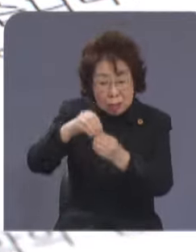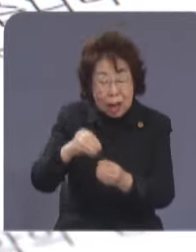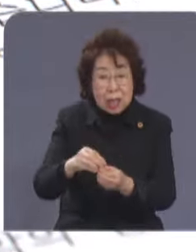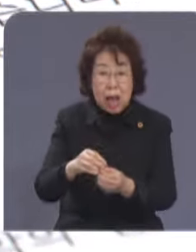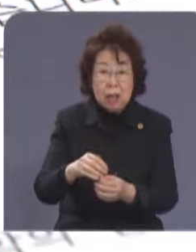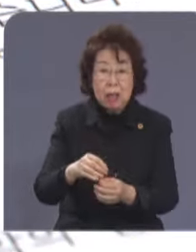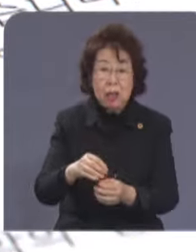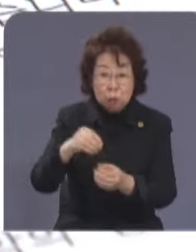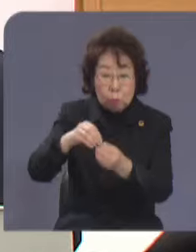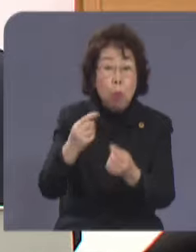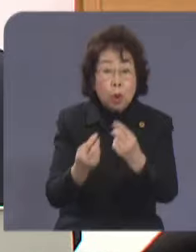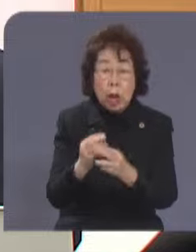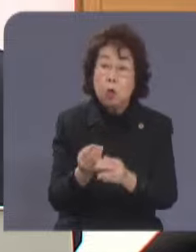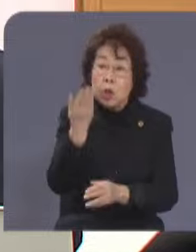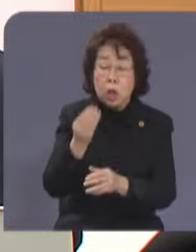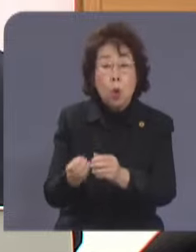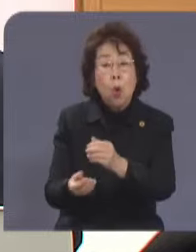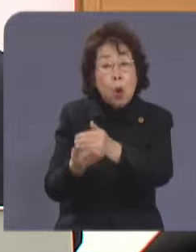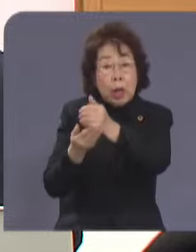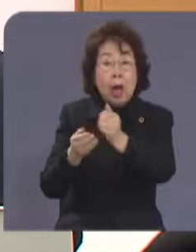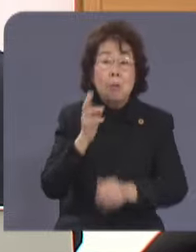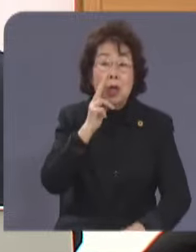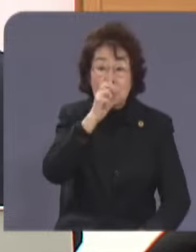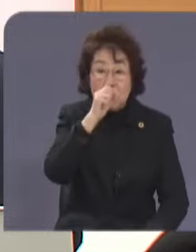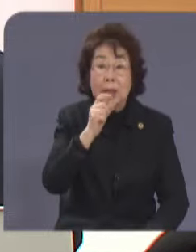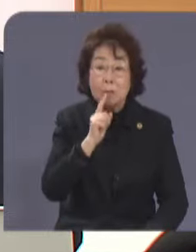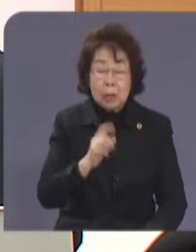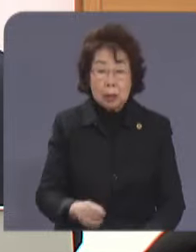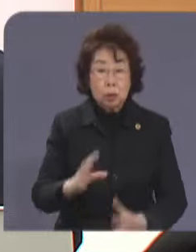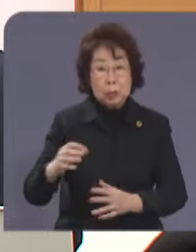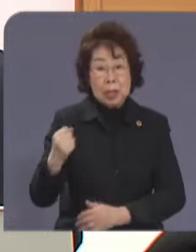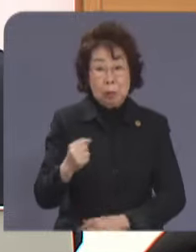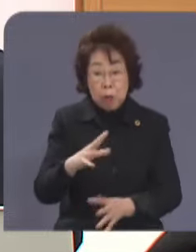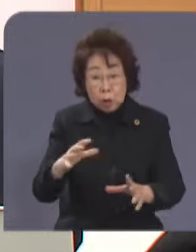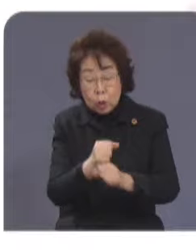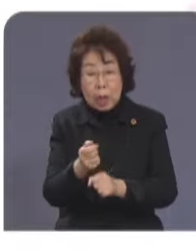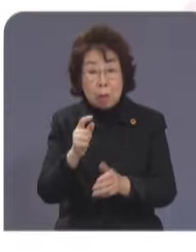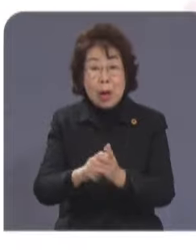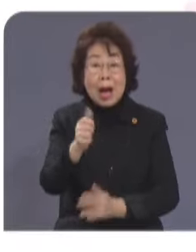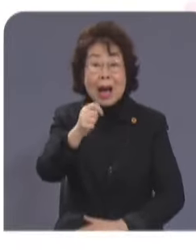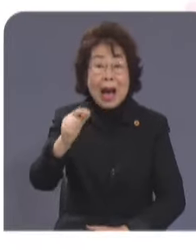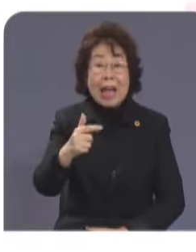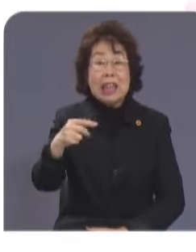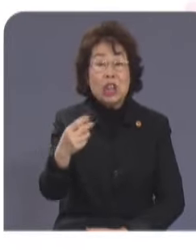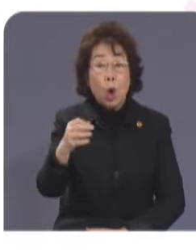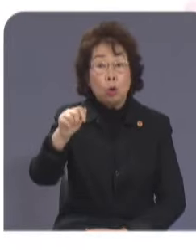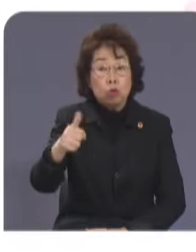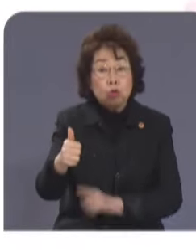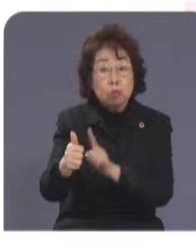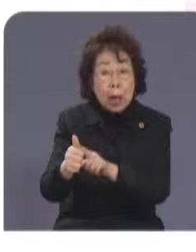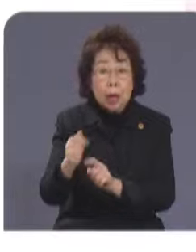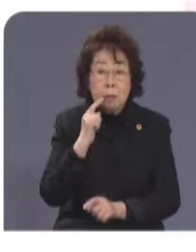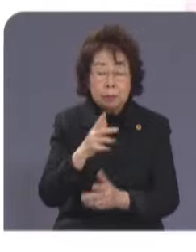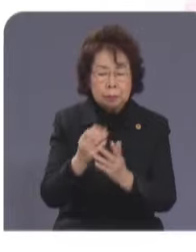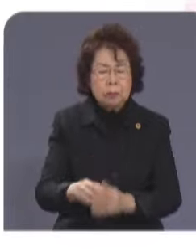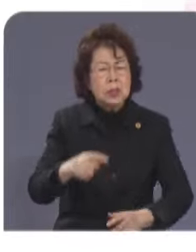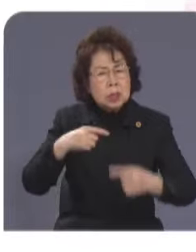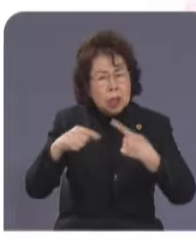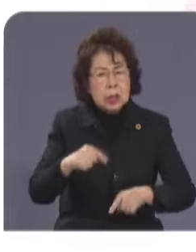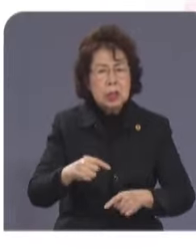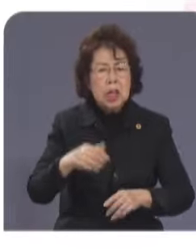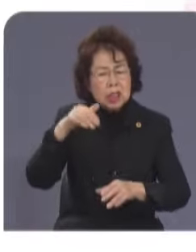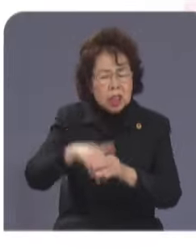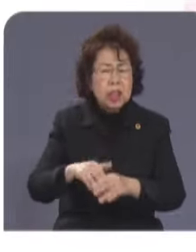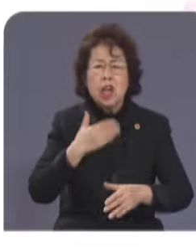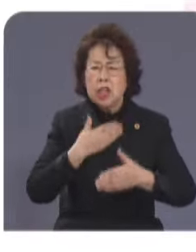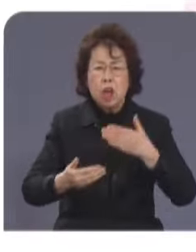공천을 강조했습니다. 사실상 국민의힘 총선을 총괄하는 한동훈 비상대책위원장에 대해 정치나 선거